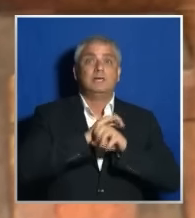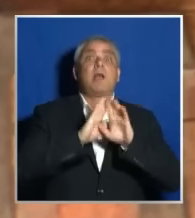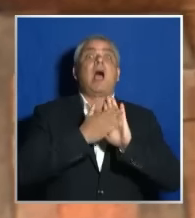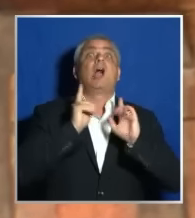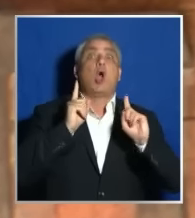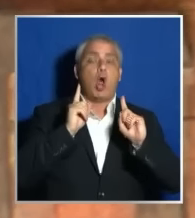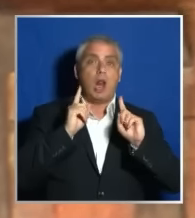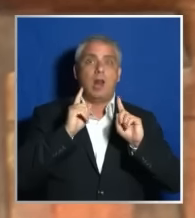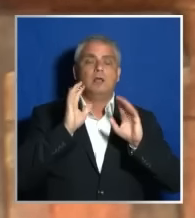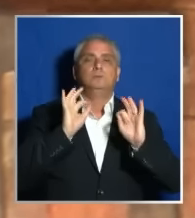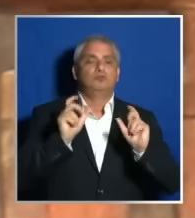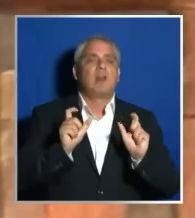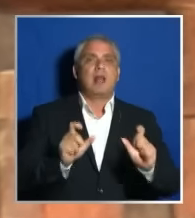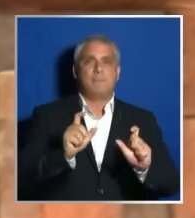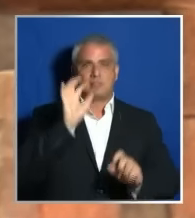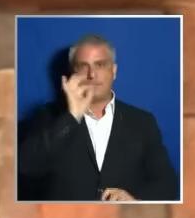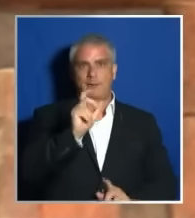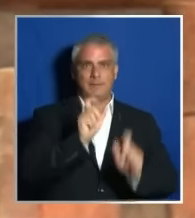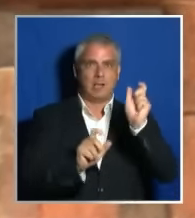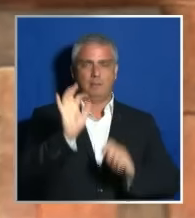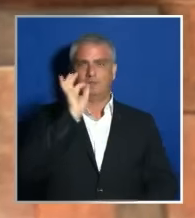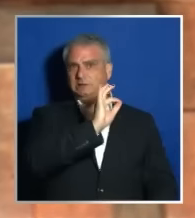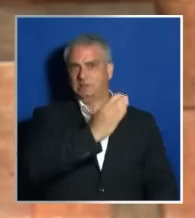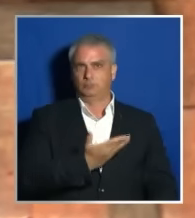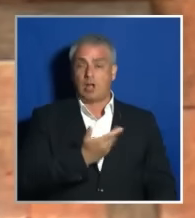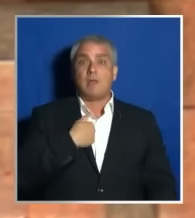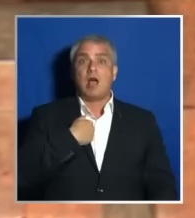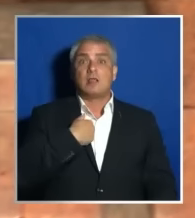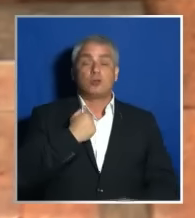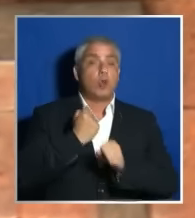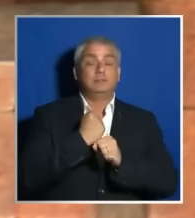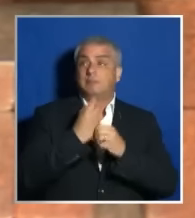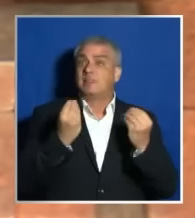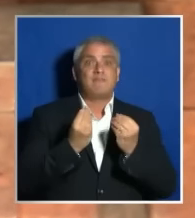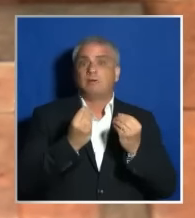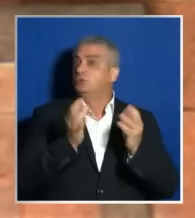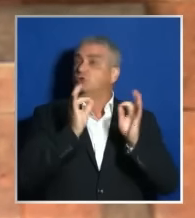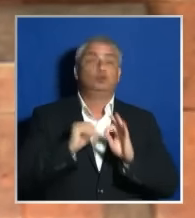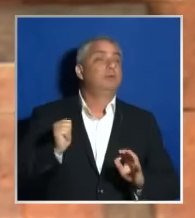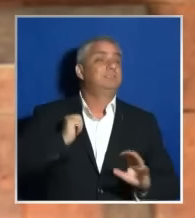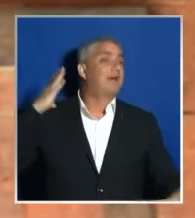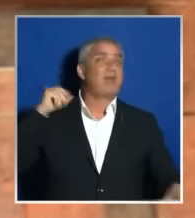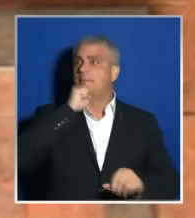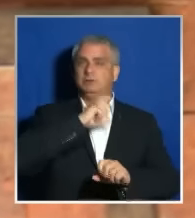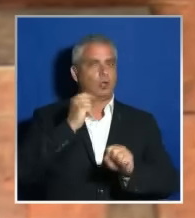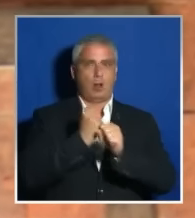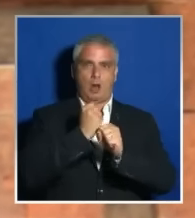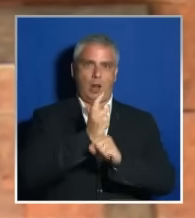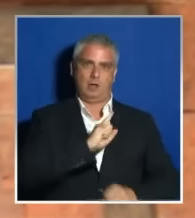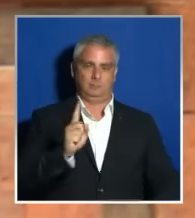הכל כדי להימנע מפגיעה באזרחים. אנחנו נוקטים צעדים ששום צבא בהיסטוריה לא